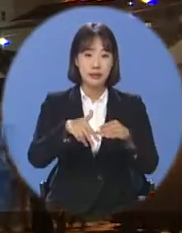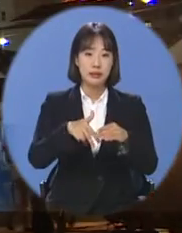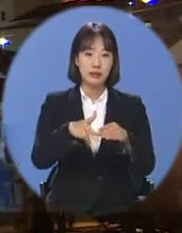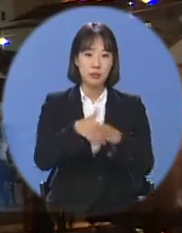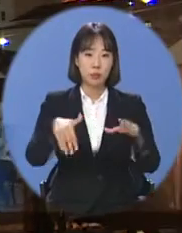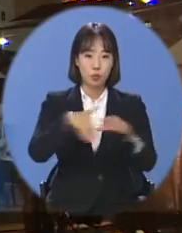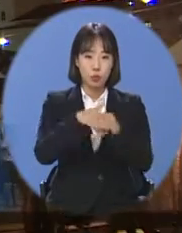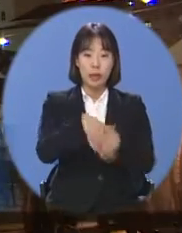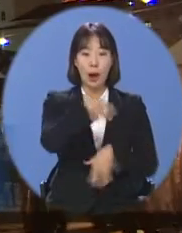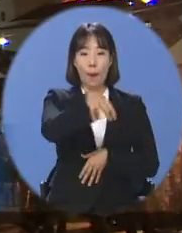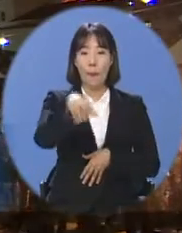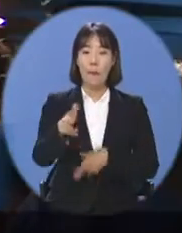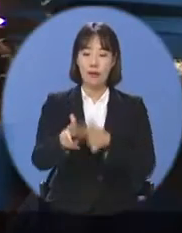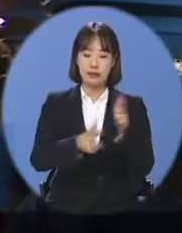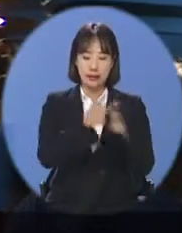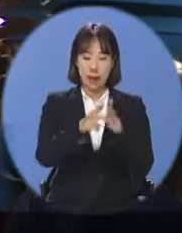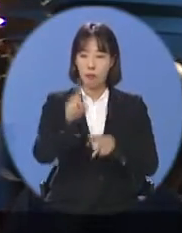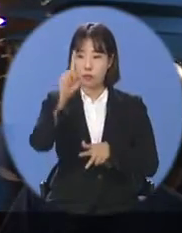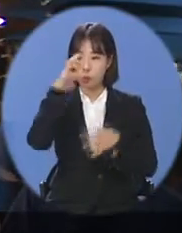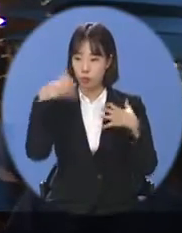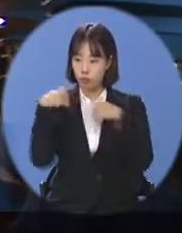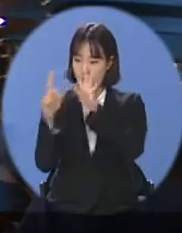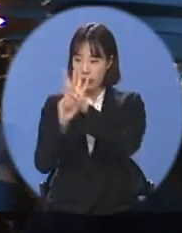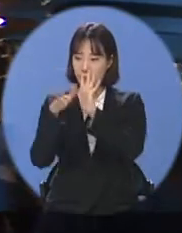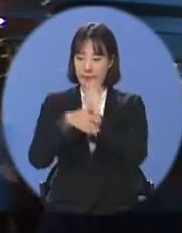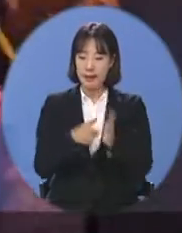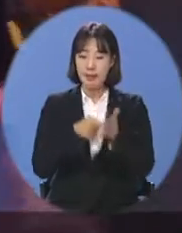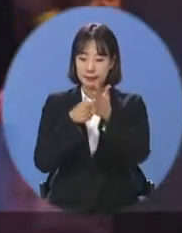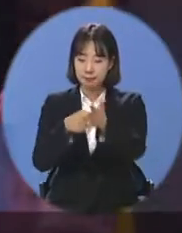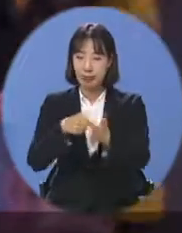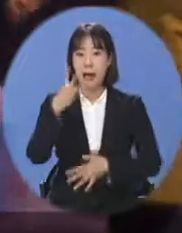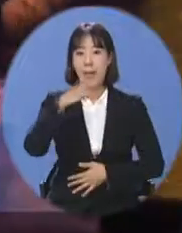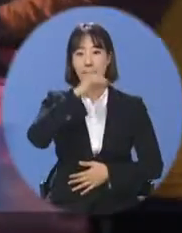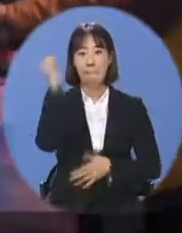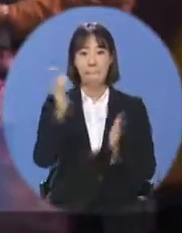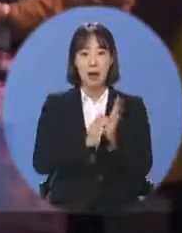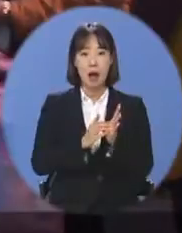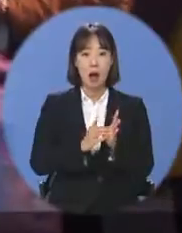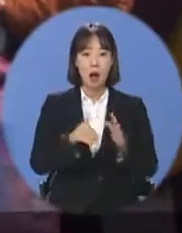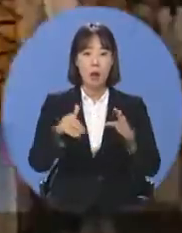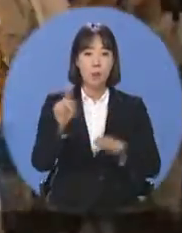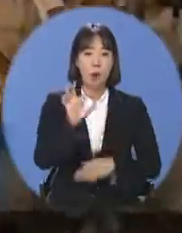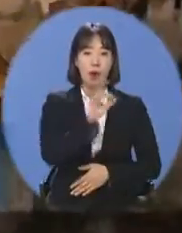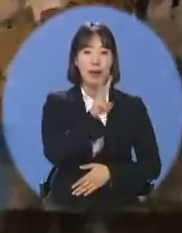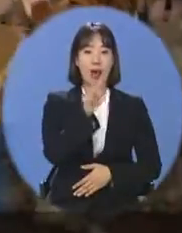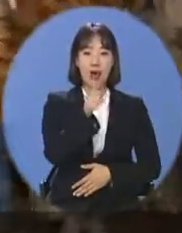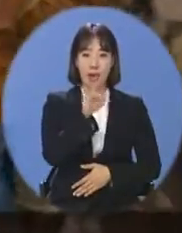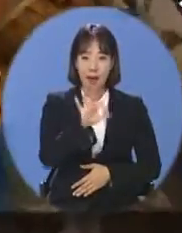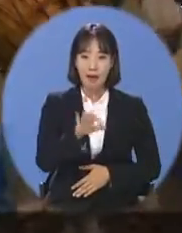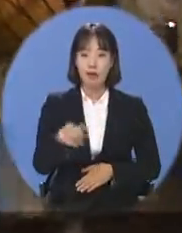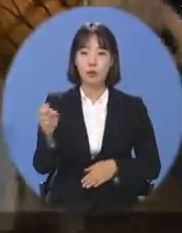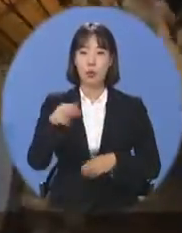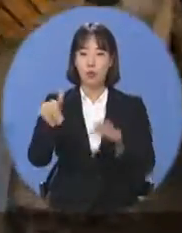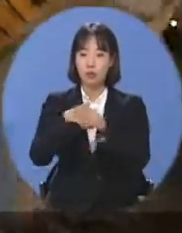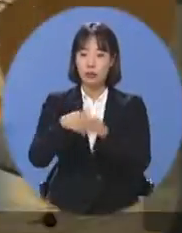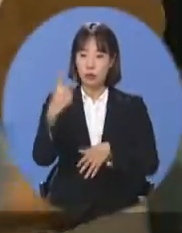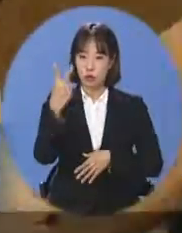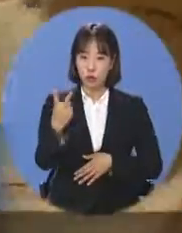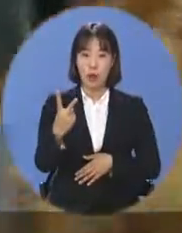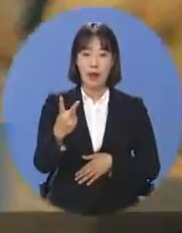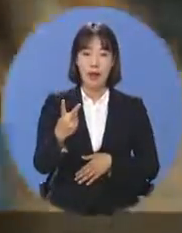3건이 문화재청 공모 사업에 최종 선정됐습니다. 이번에 선정된 사업은 문화재 야행과 생생문화재 사업 2건